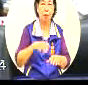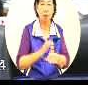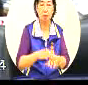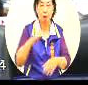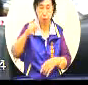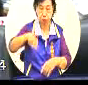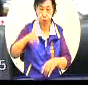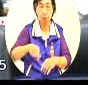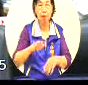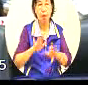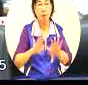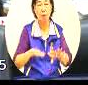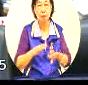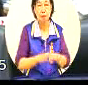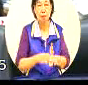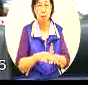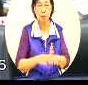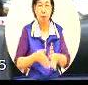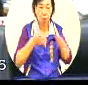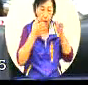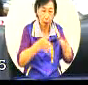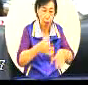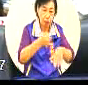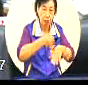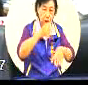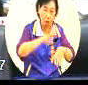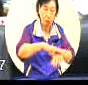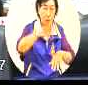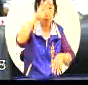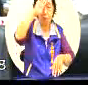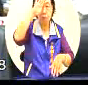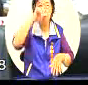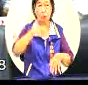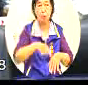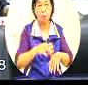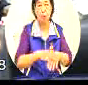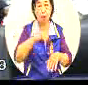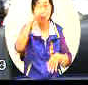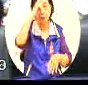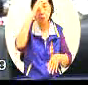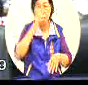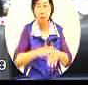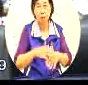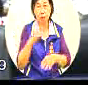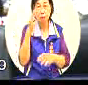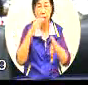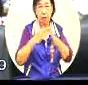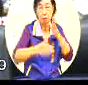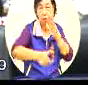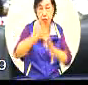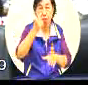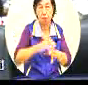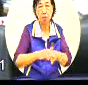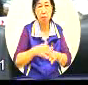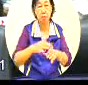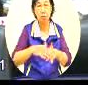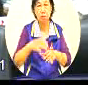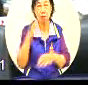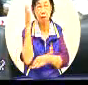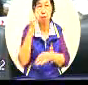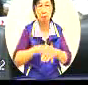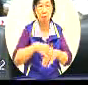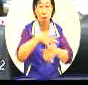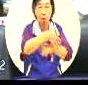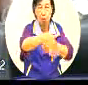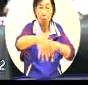问题都问完。针对于登革热部分，本席这边也希望跟市长还有跟市府所有团队大家共同来宣誓，希望明